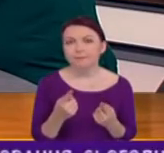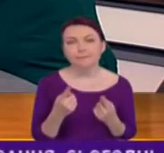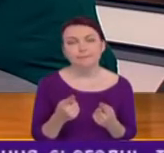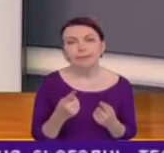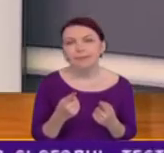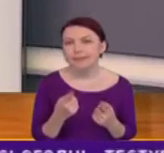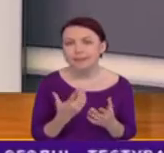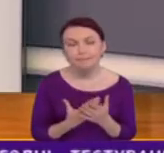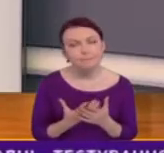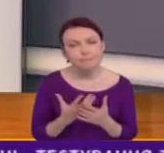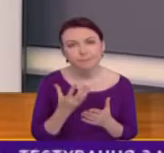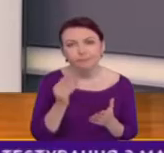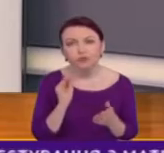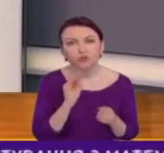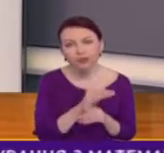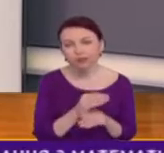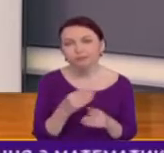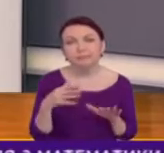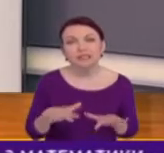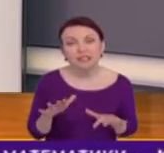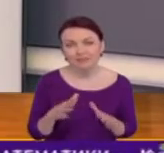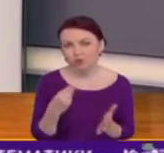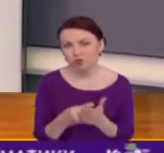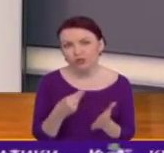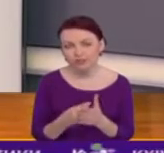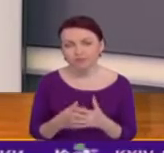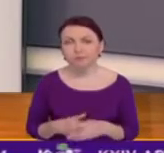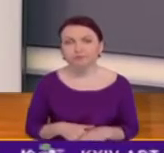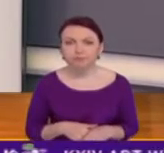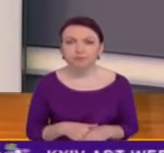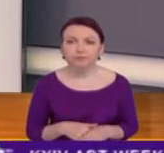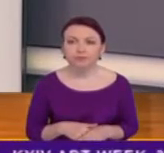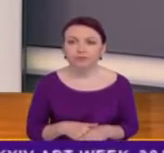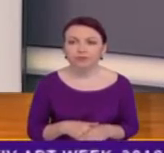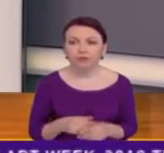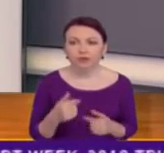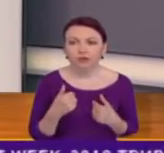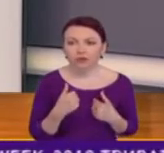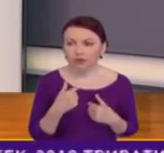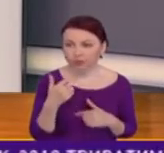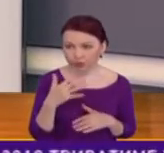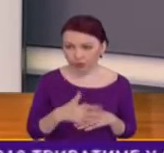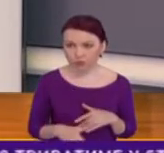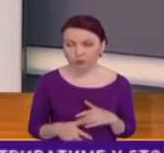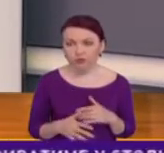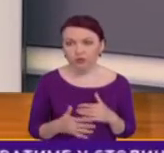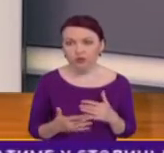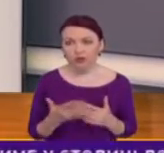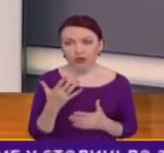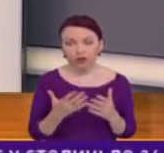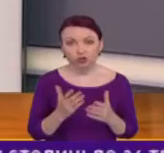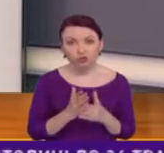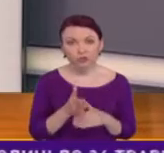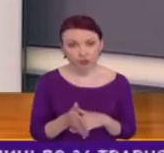велике надходження до місцевого бюджету. Тому що і ми чітко розуміємо, що якщо ми зайшли, ми повинні